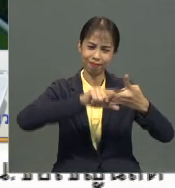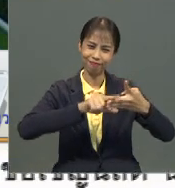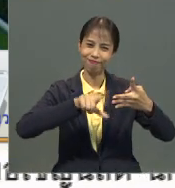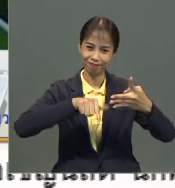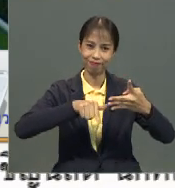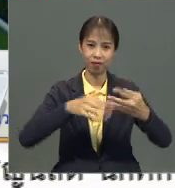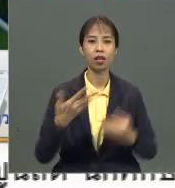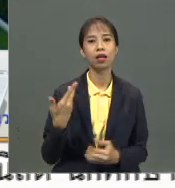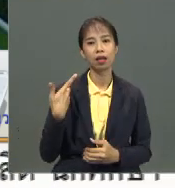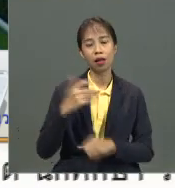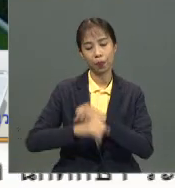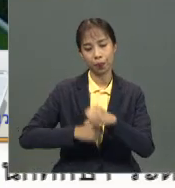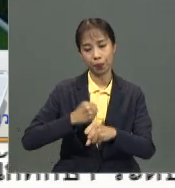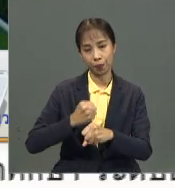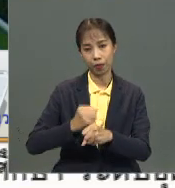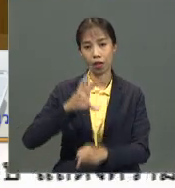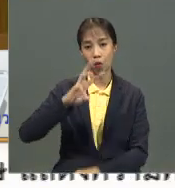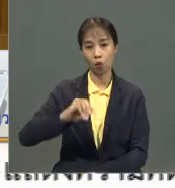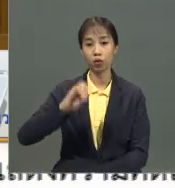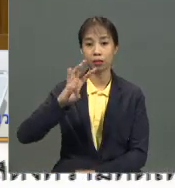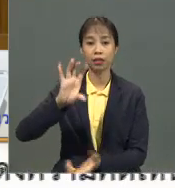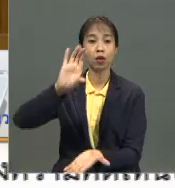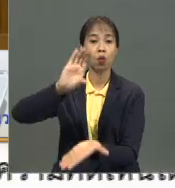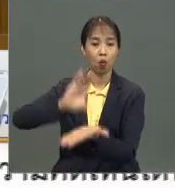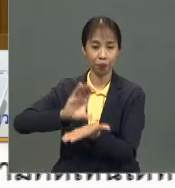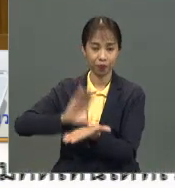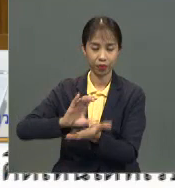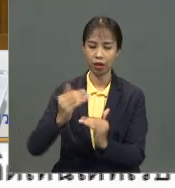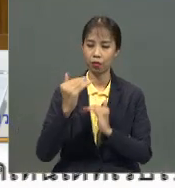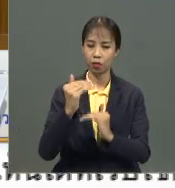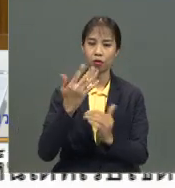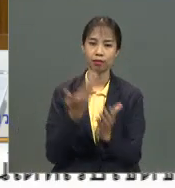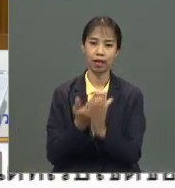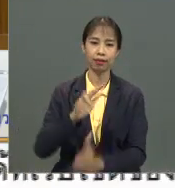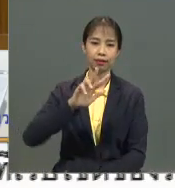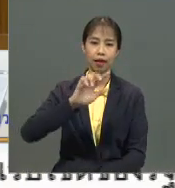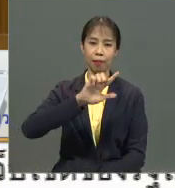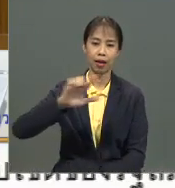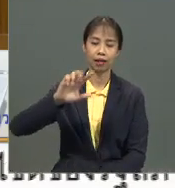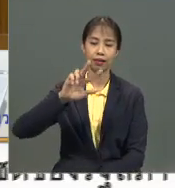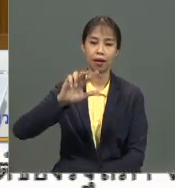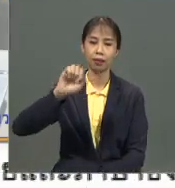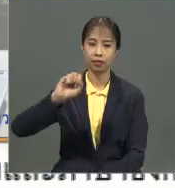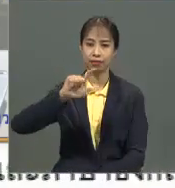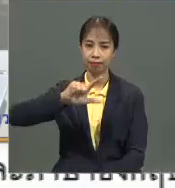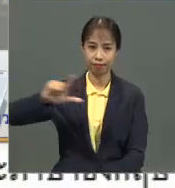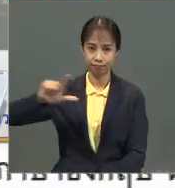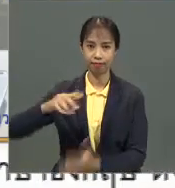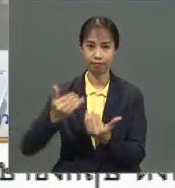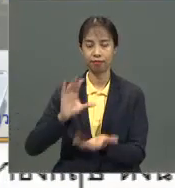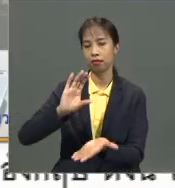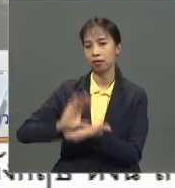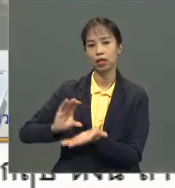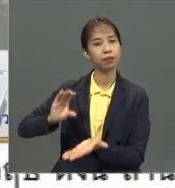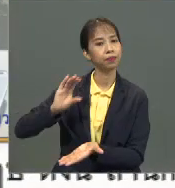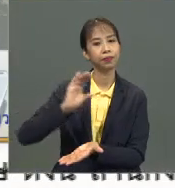สำหรับงบประมาณปี2564ที่ได้กำหนดวงเงินไว้ที่3ล้าน3แสนล้านบาทซึ่งเป็นงบประมาณแบบขาดดุ